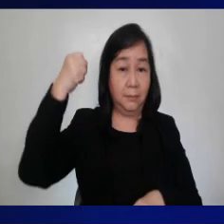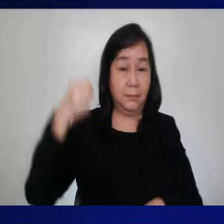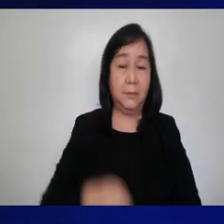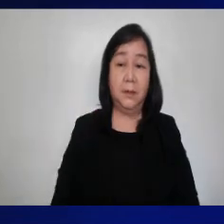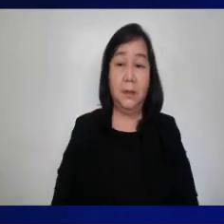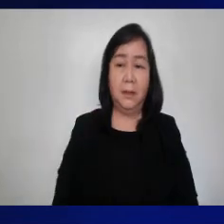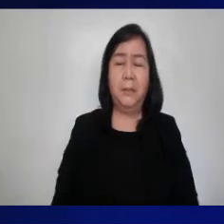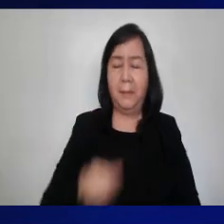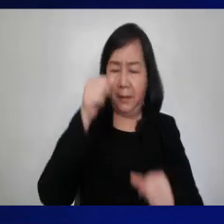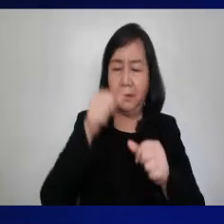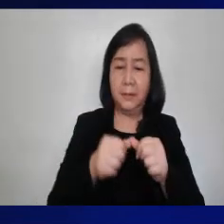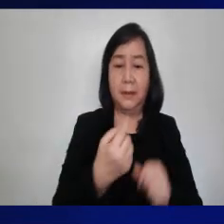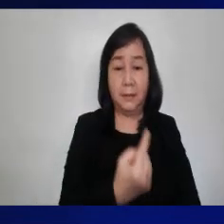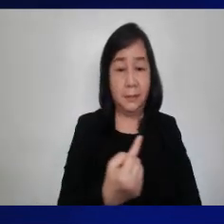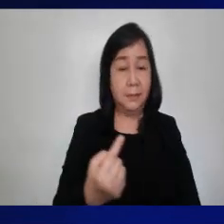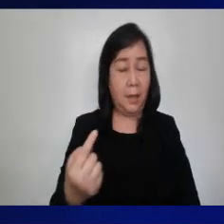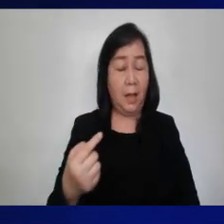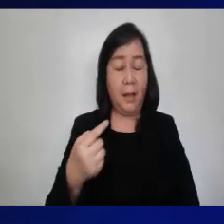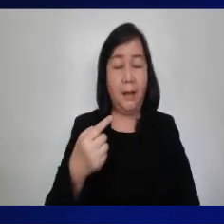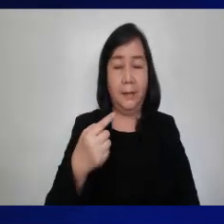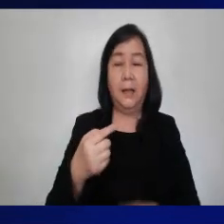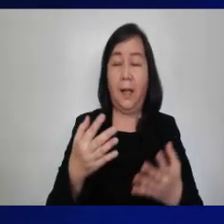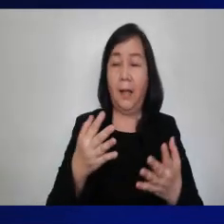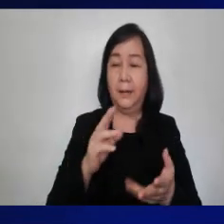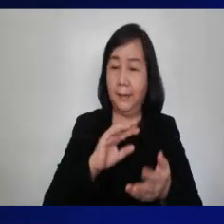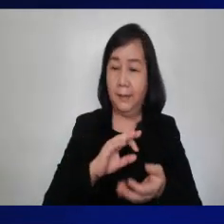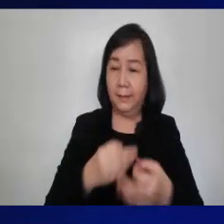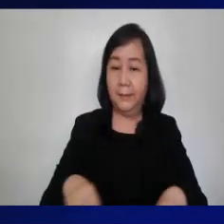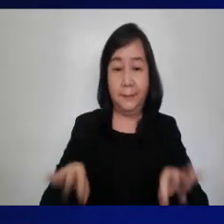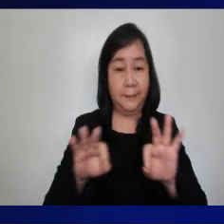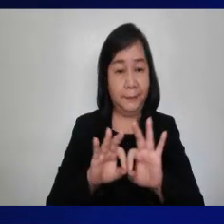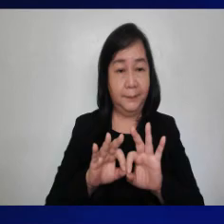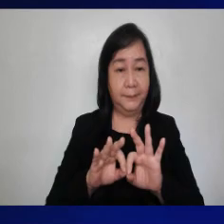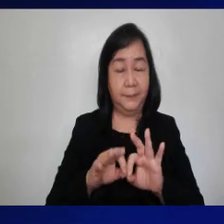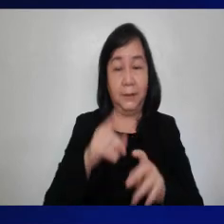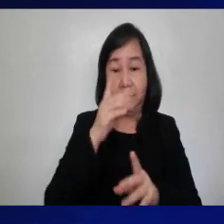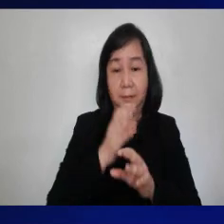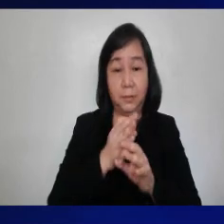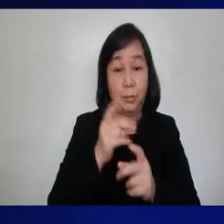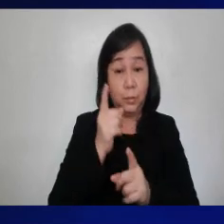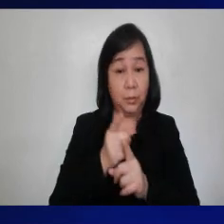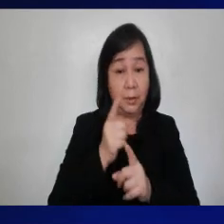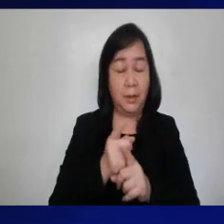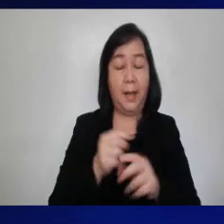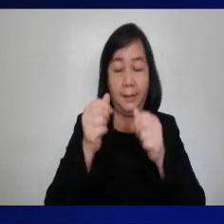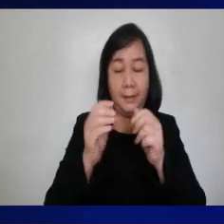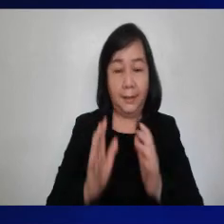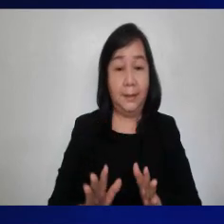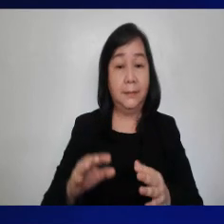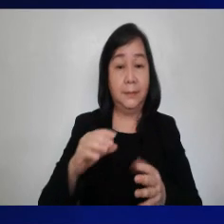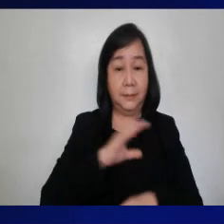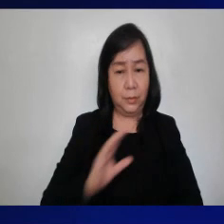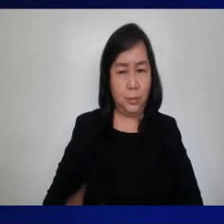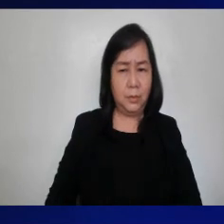Judas. Ipinapaalala nito sa atin ang kahalagahan ng katapatan sa tunay na pagiging alagad ni